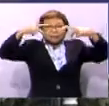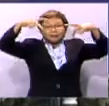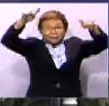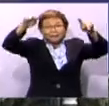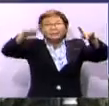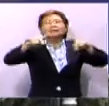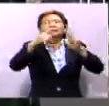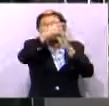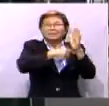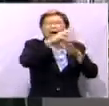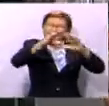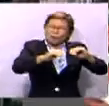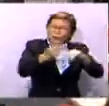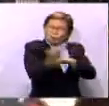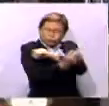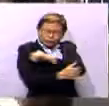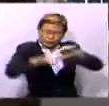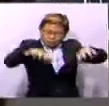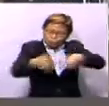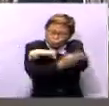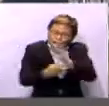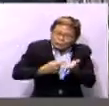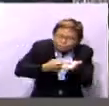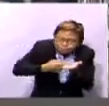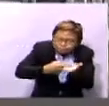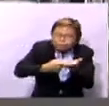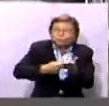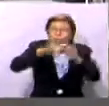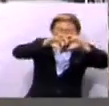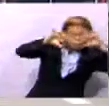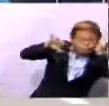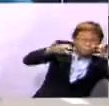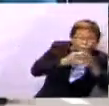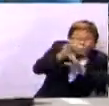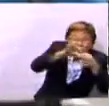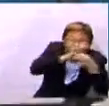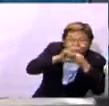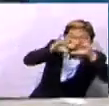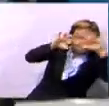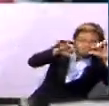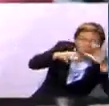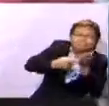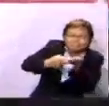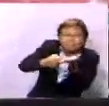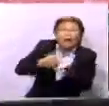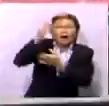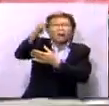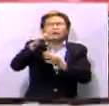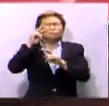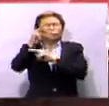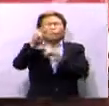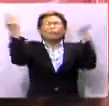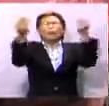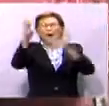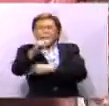Selain mesyuarat delegasi kedua-dua negara bagi meneroka pelbagai bidang kerjasama, beliau juga akan menyaksikan beberapa